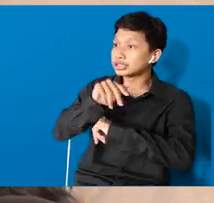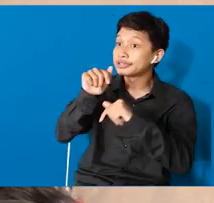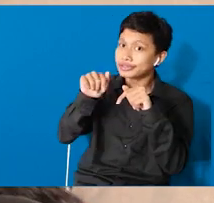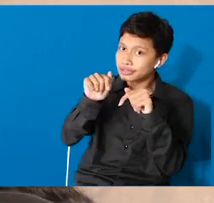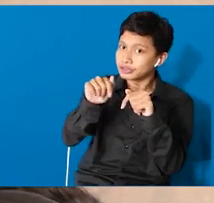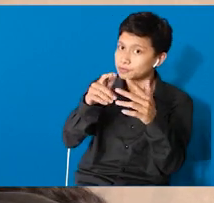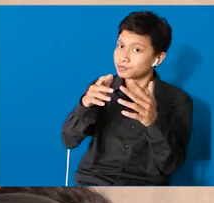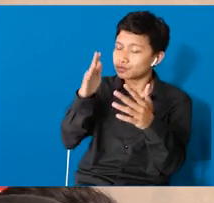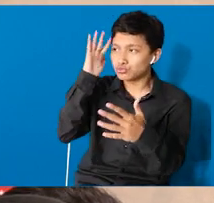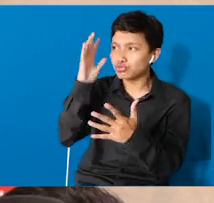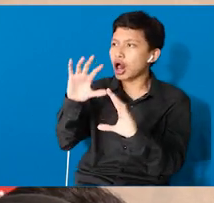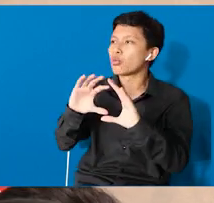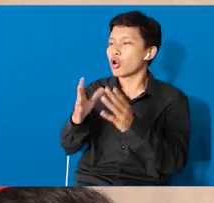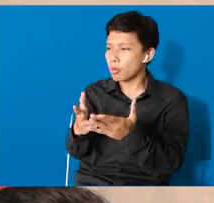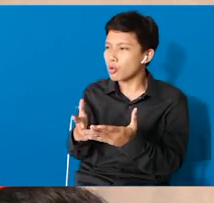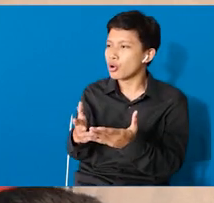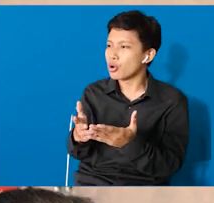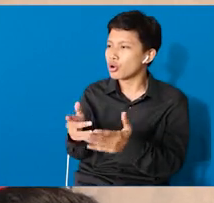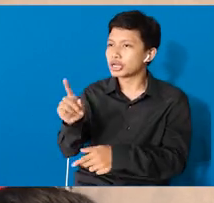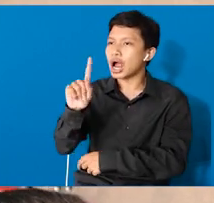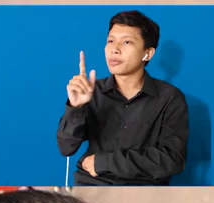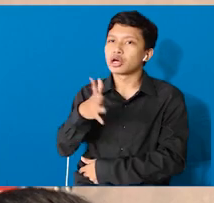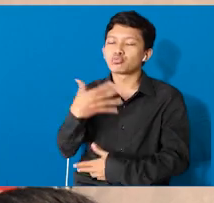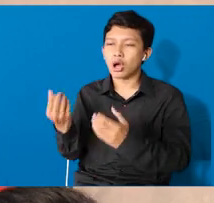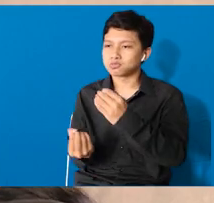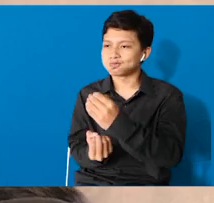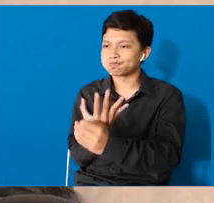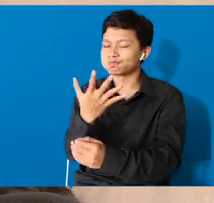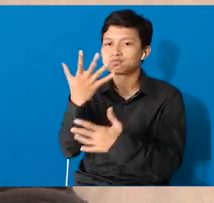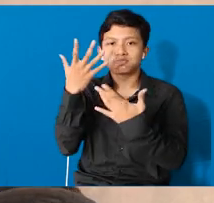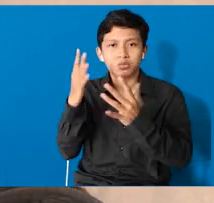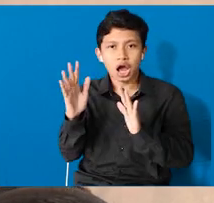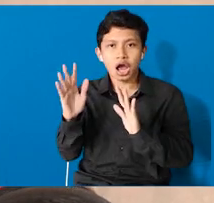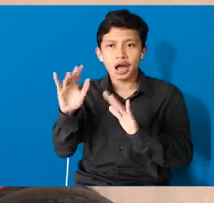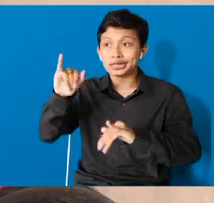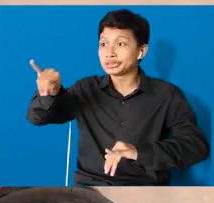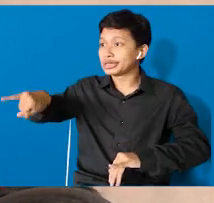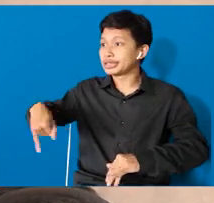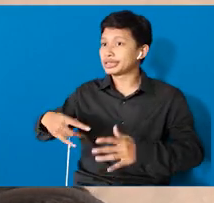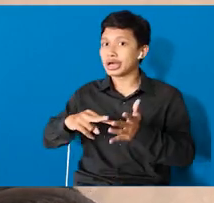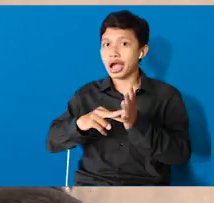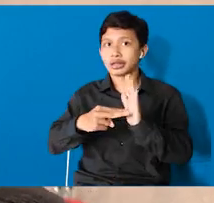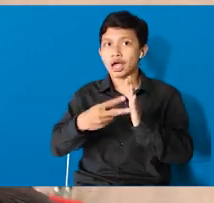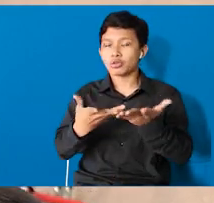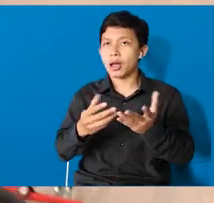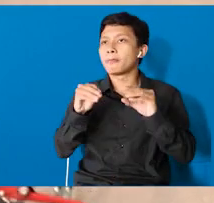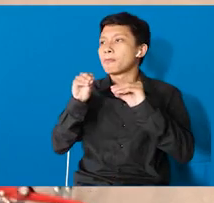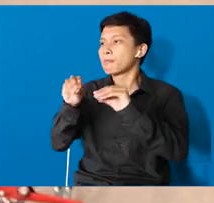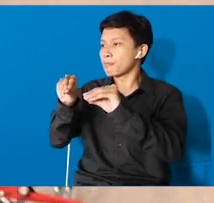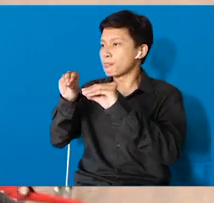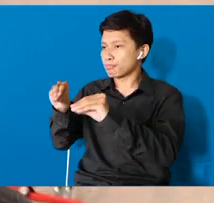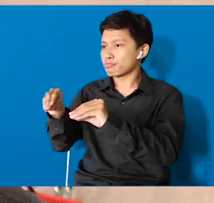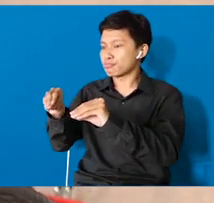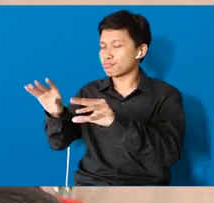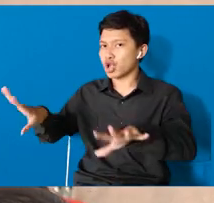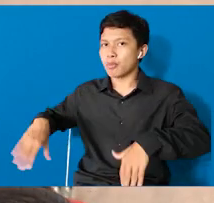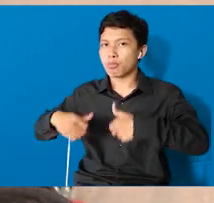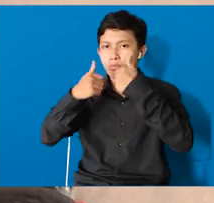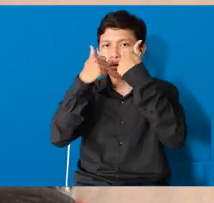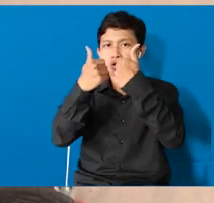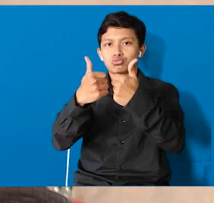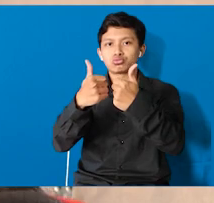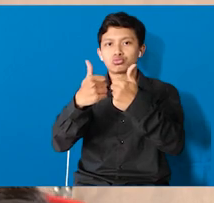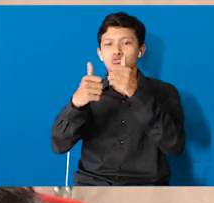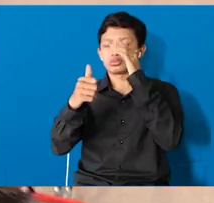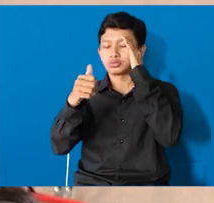kumpulan, sebuah kelompok yang sudah berkembang saat ini, maka nanti akan dilakukan screening terpadu.